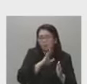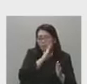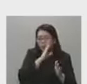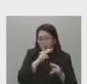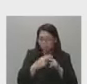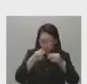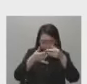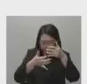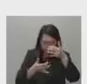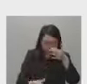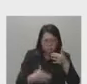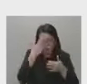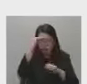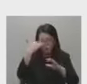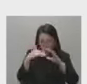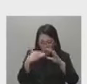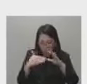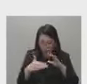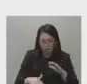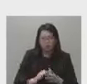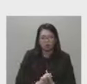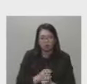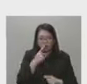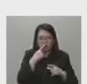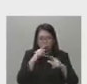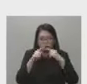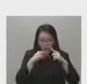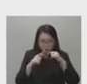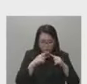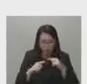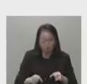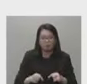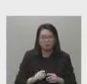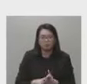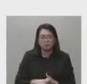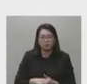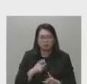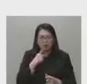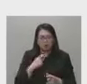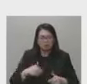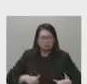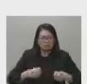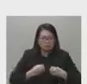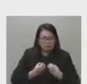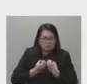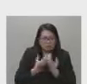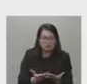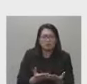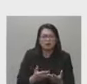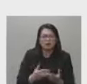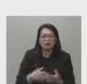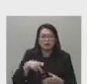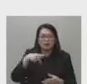ซเพื่อตอบโต้และพลีชีพผมงงเลยฮะคุณจะมาพลีชีพอะไรคุณจะมาพลีชีพทางไ